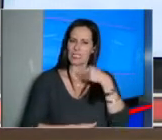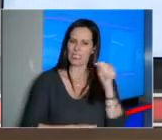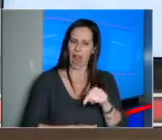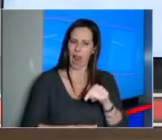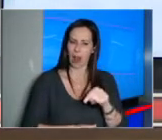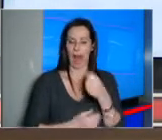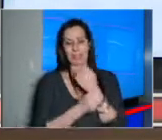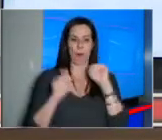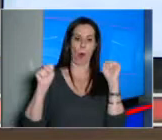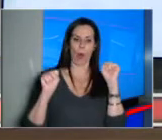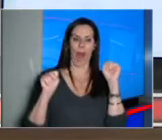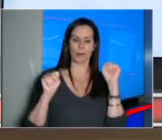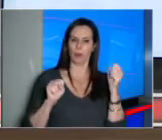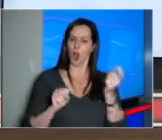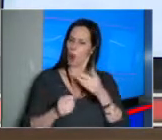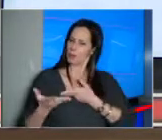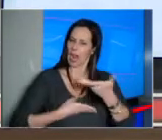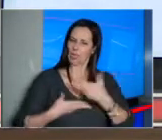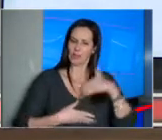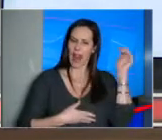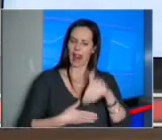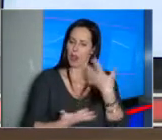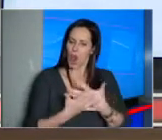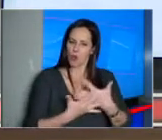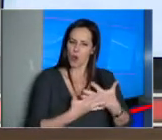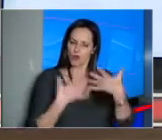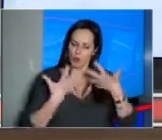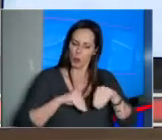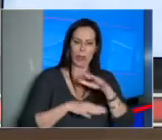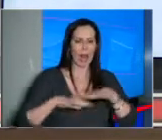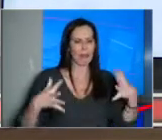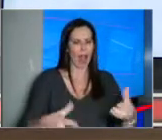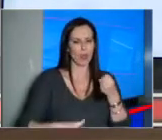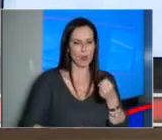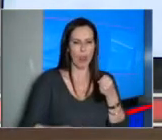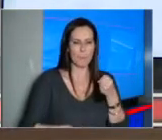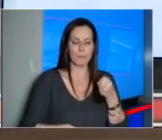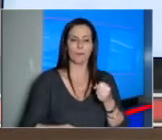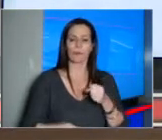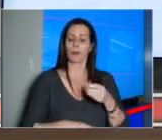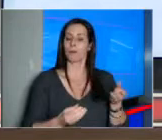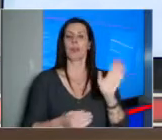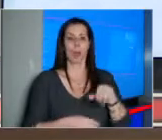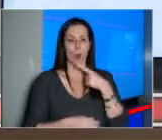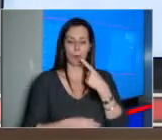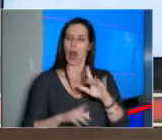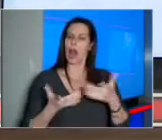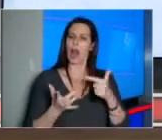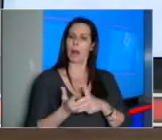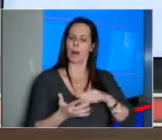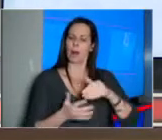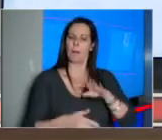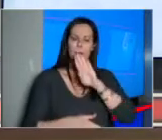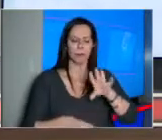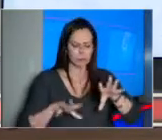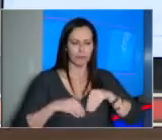ישראל הדמוקרטית לא מתייחסים לאלפי עדויות של משפחות על הילדים החטופים? מוסיפים, מדוע חתם ראש